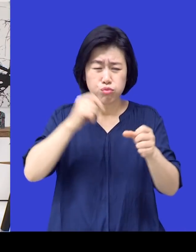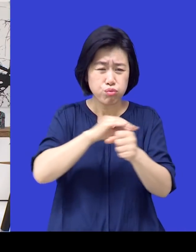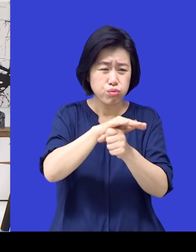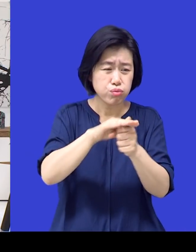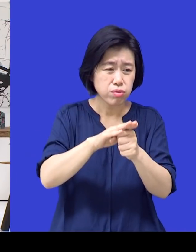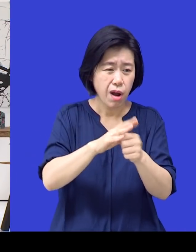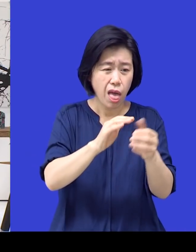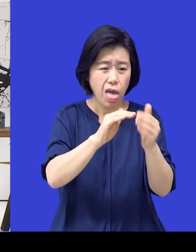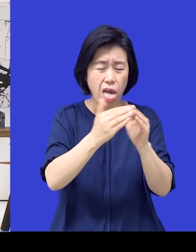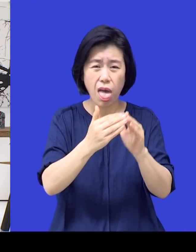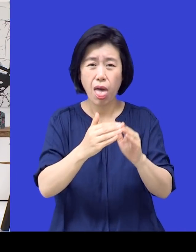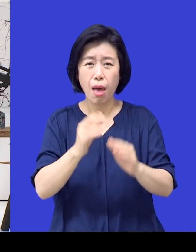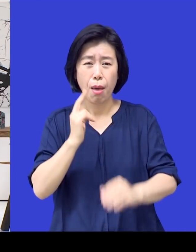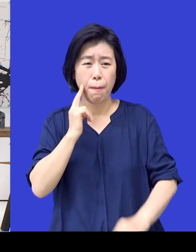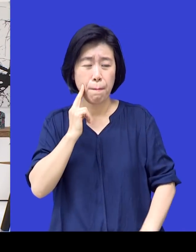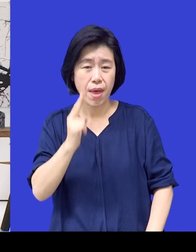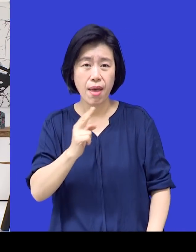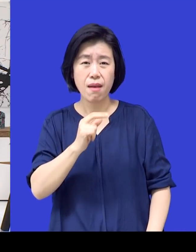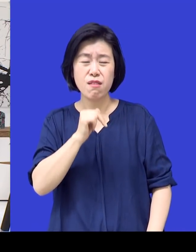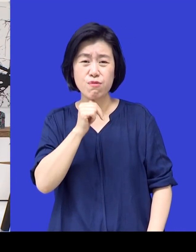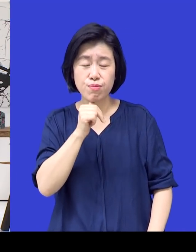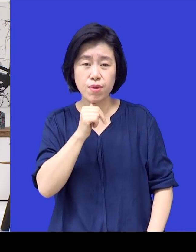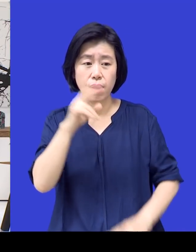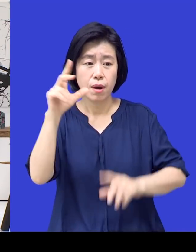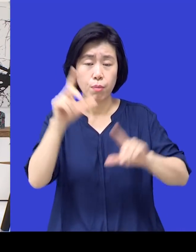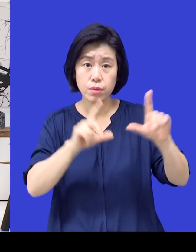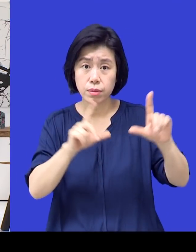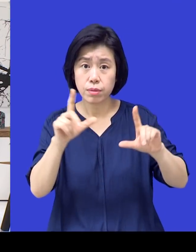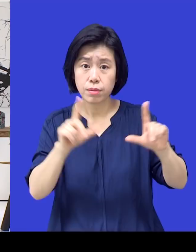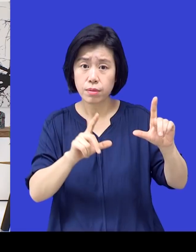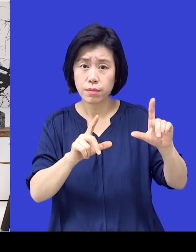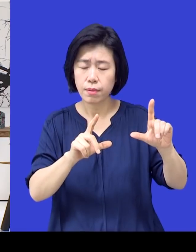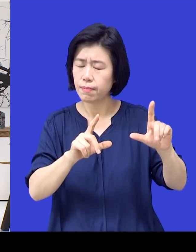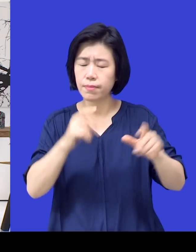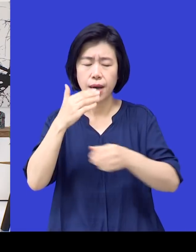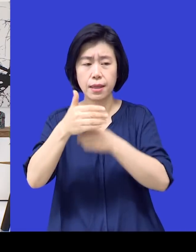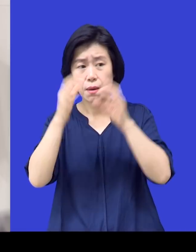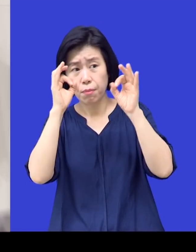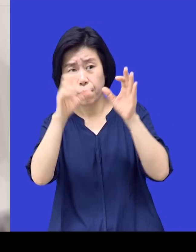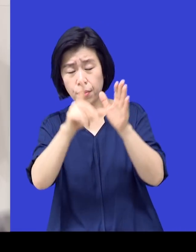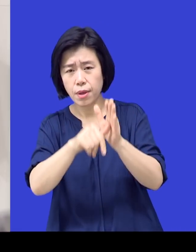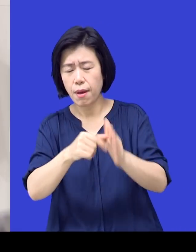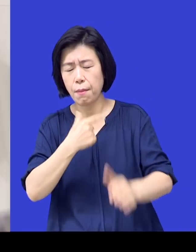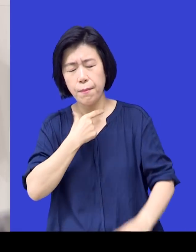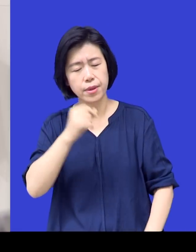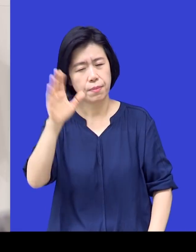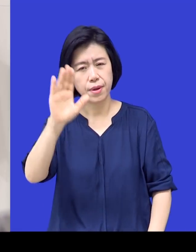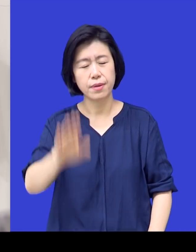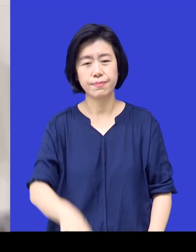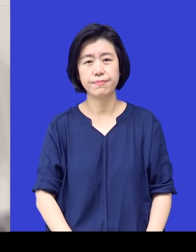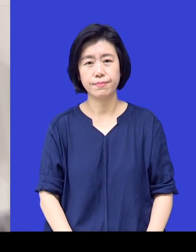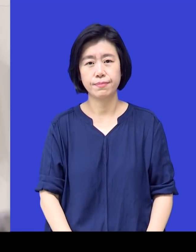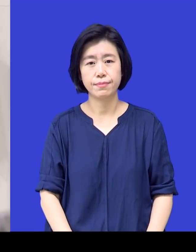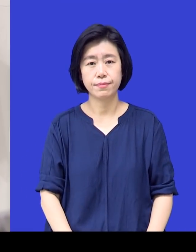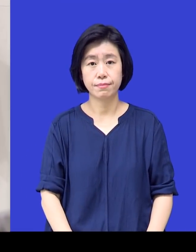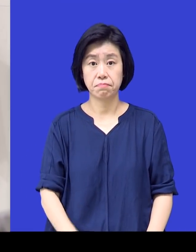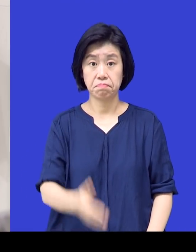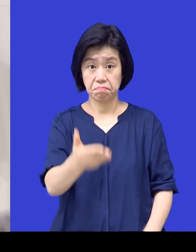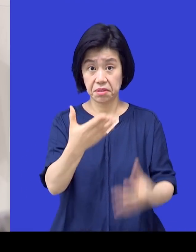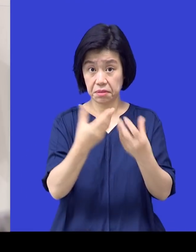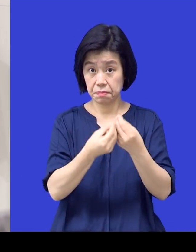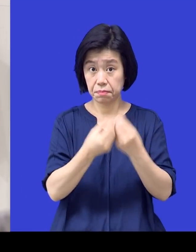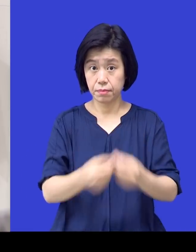않으신다고. 그러면서 저한테 너무나 이해가 되는 예를 들어주는 거예요. 네. 너가 만약에 아프리카에서